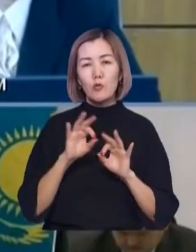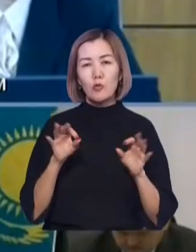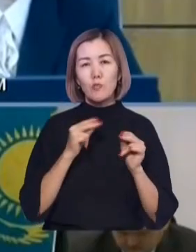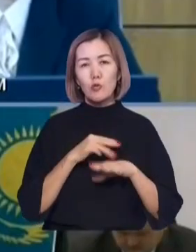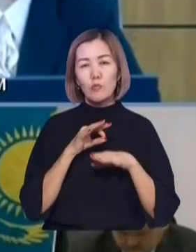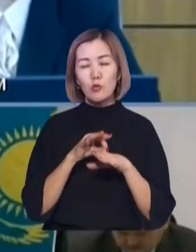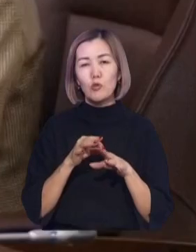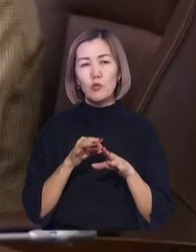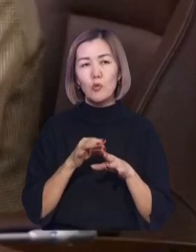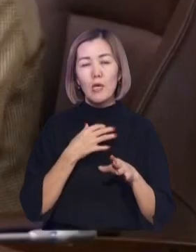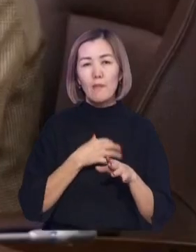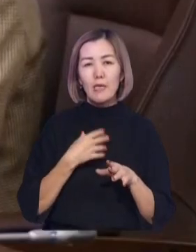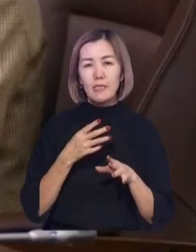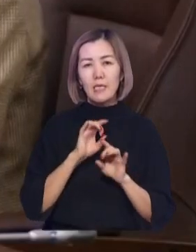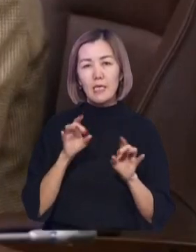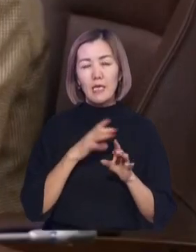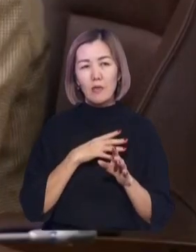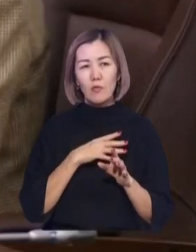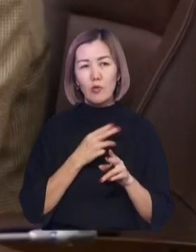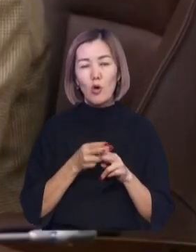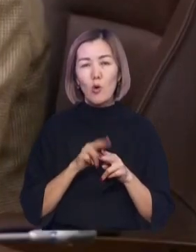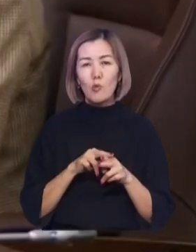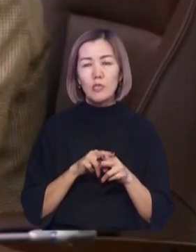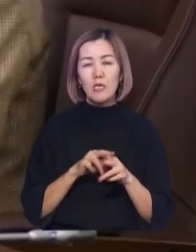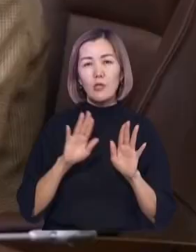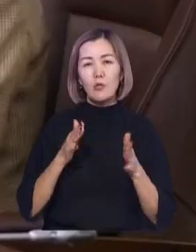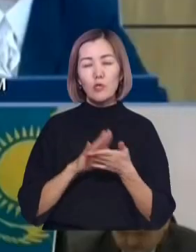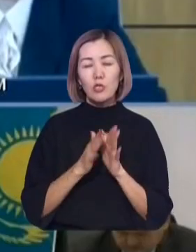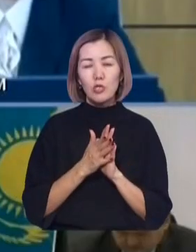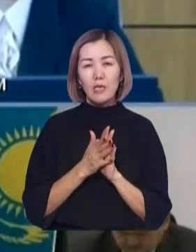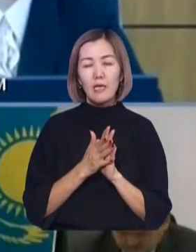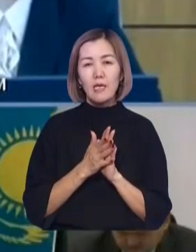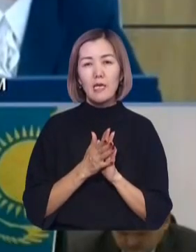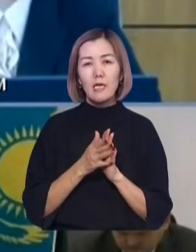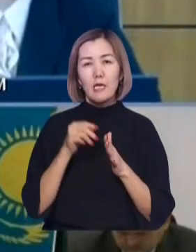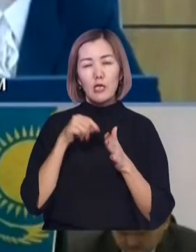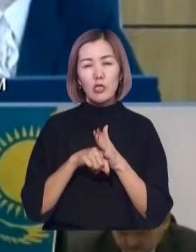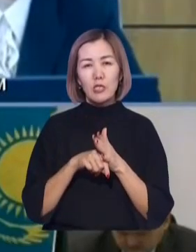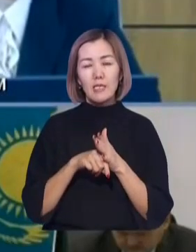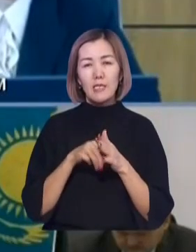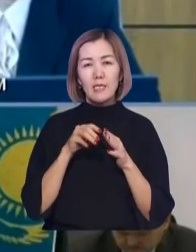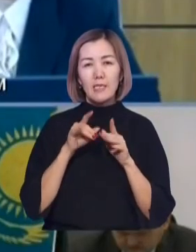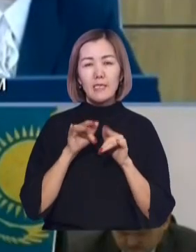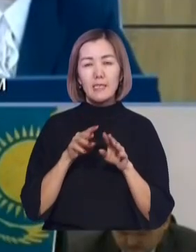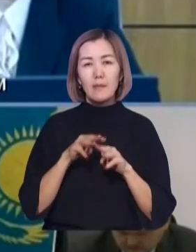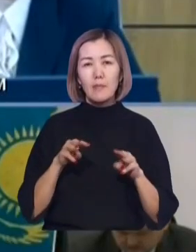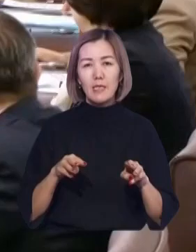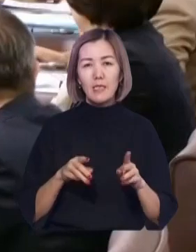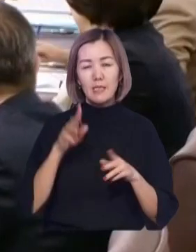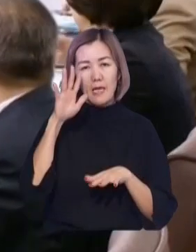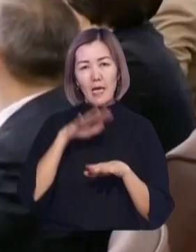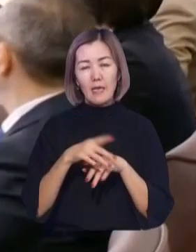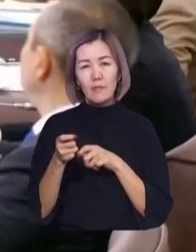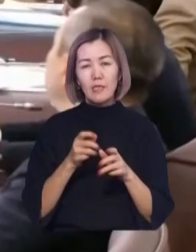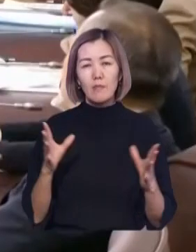жұмыстарын жүргізудің маңызды екендігін атап өтті. Осыған байланысты төтенше жағдайлар және ішкі істер министрлігі мен әкімдіктер бірлесіп,